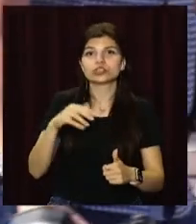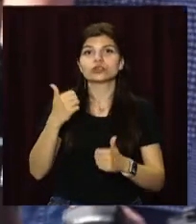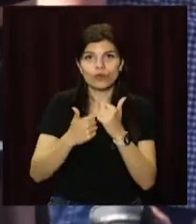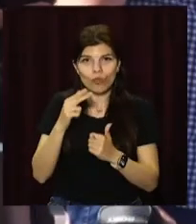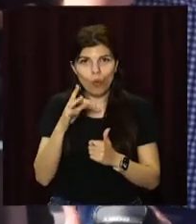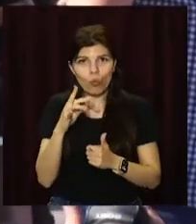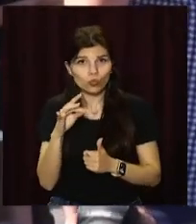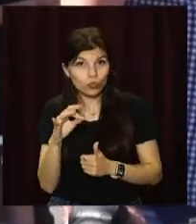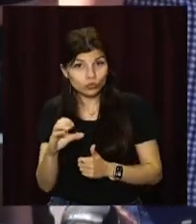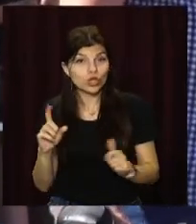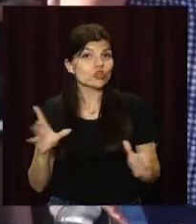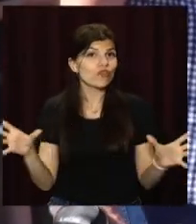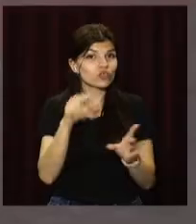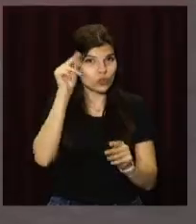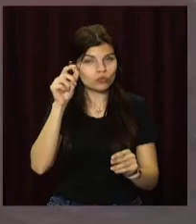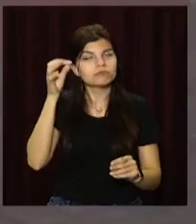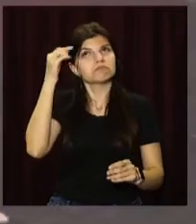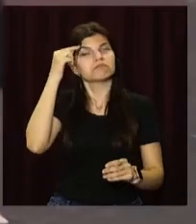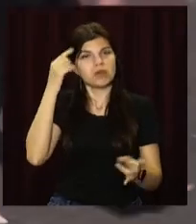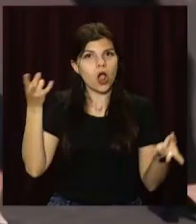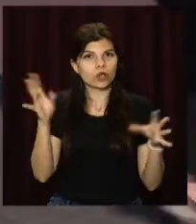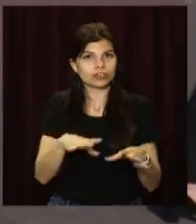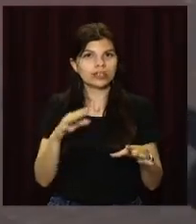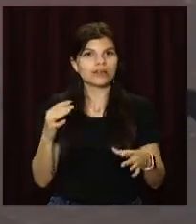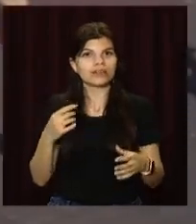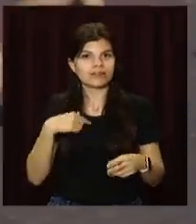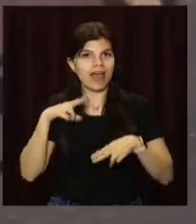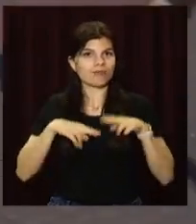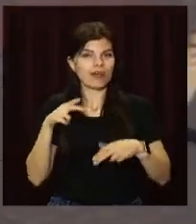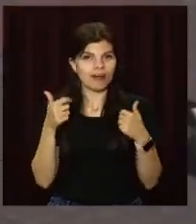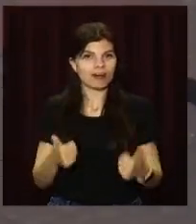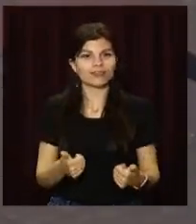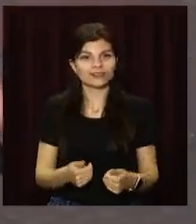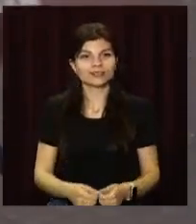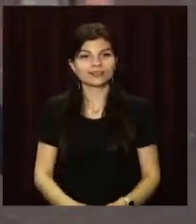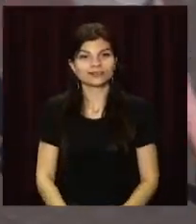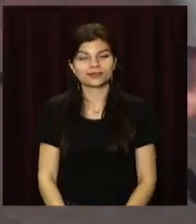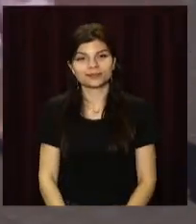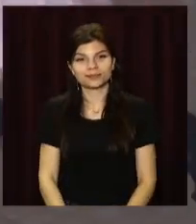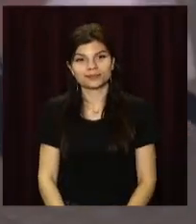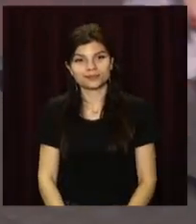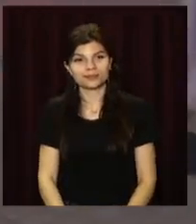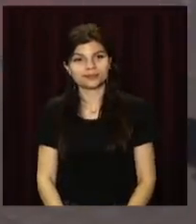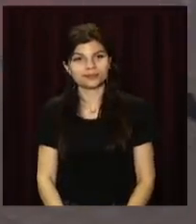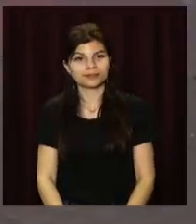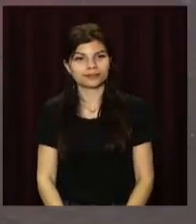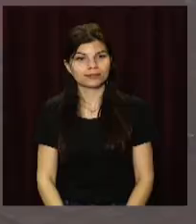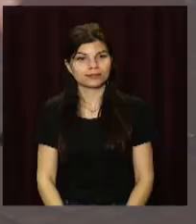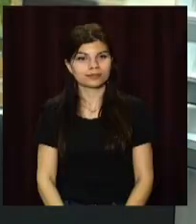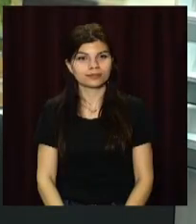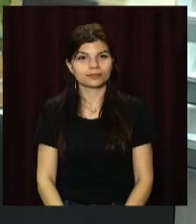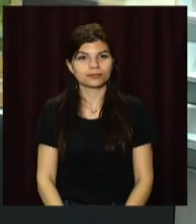конкурси, аби усі учні могли отримати на згадку море позитивних вражень. Юлія Демченко, Роман Івашинов, Open News, телеканал «Відкритий».